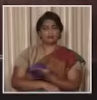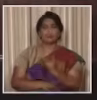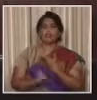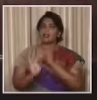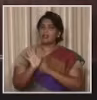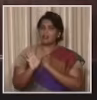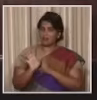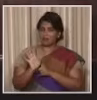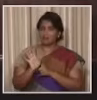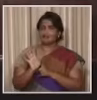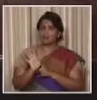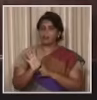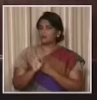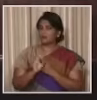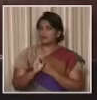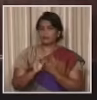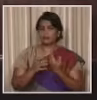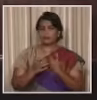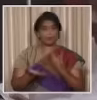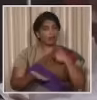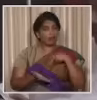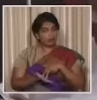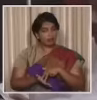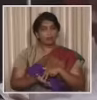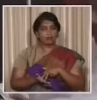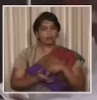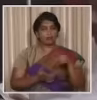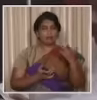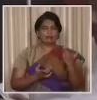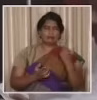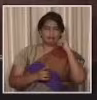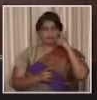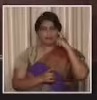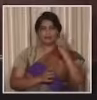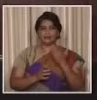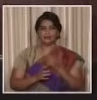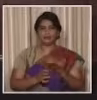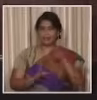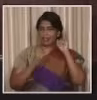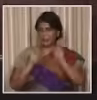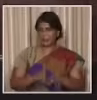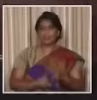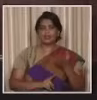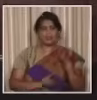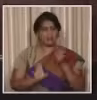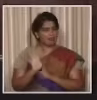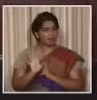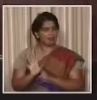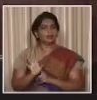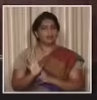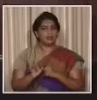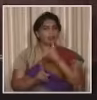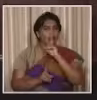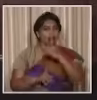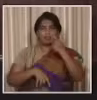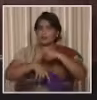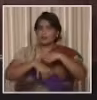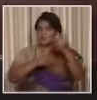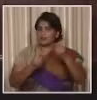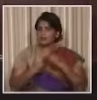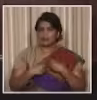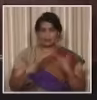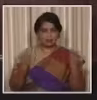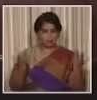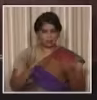කියනවානේ කාලේ සම්පූර්ණයෙන් මේ මම නැගිට්ටම උතු ඇඹරෙනවා. මට අඹරන්න දෙයක් නෑ ඔබතුමාගේ. මට කතා කරන්න දෙන්නේ නෑ. ඔබතුමාගේ